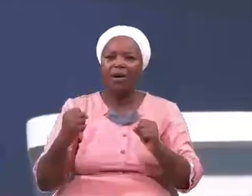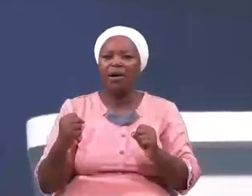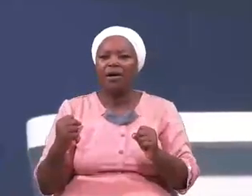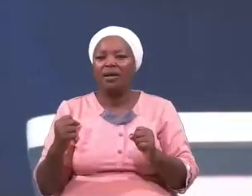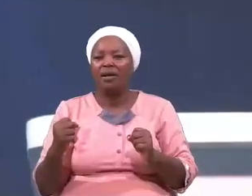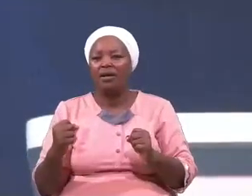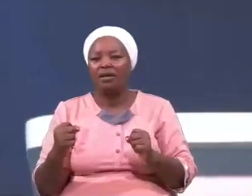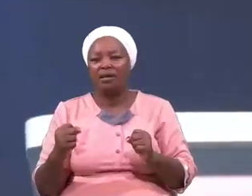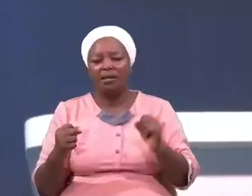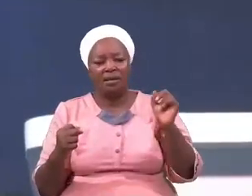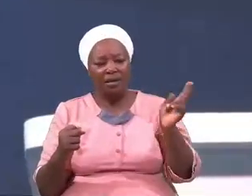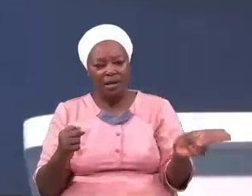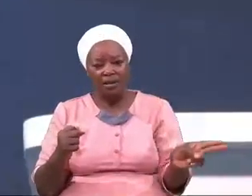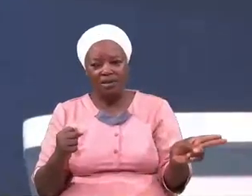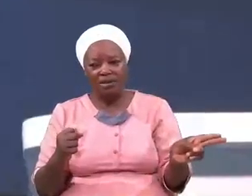puissance.